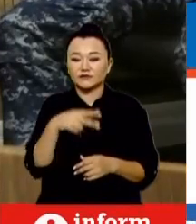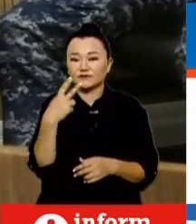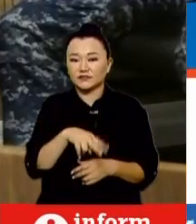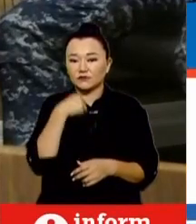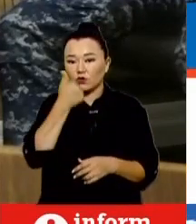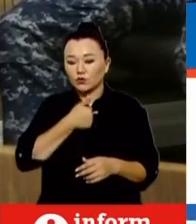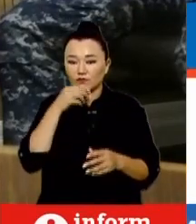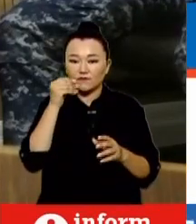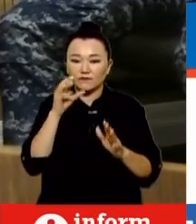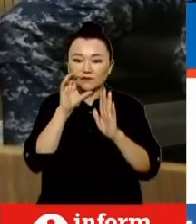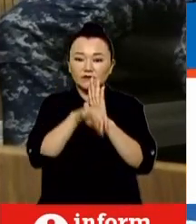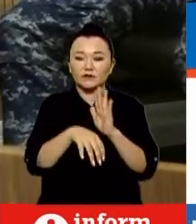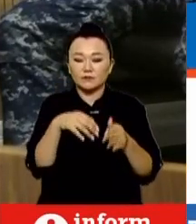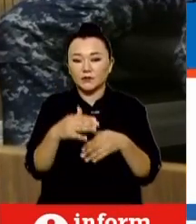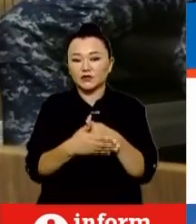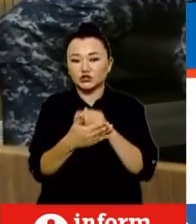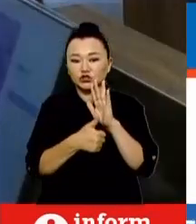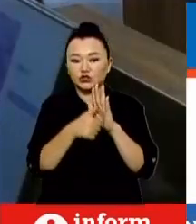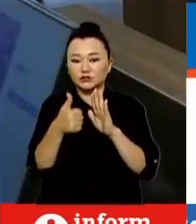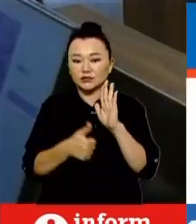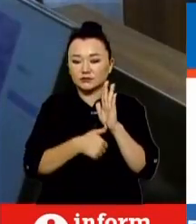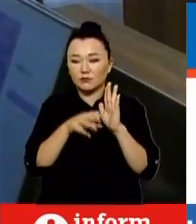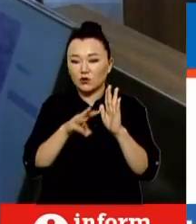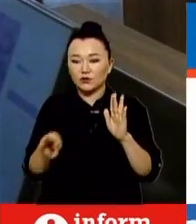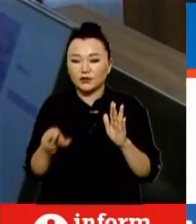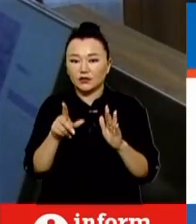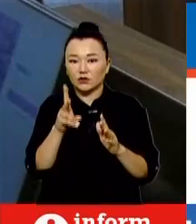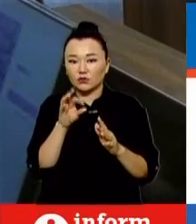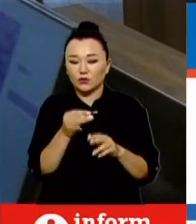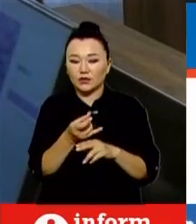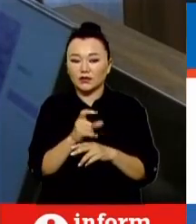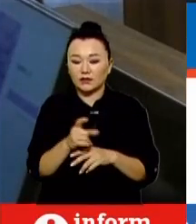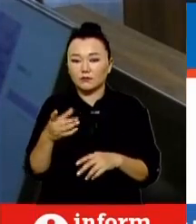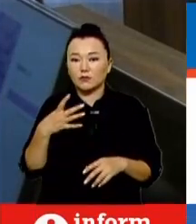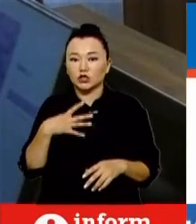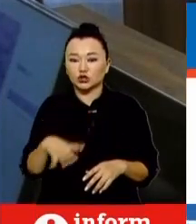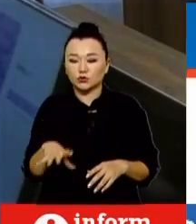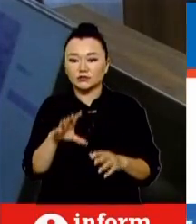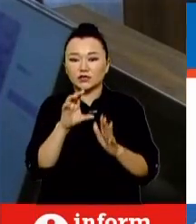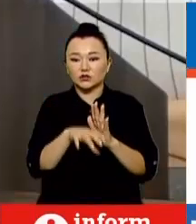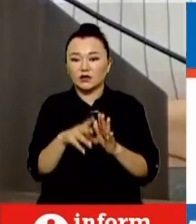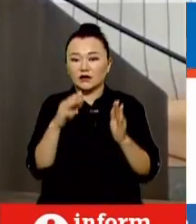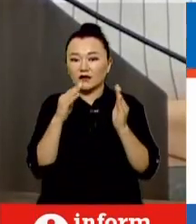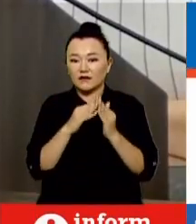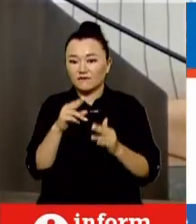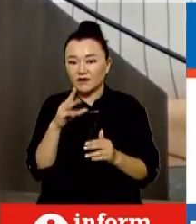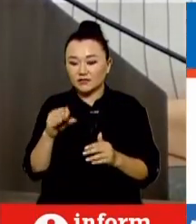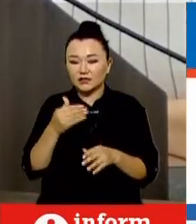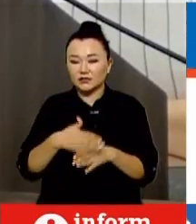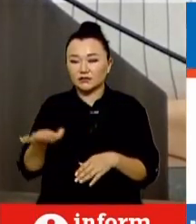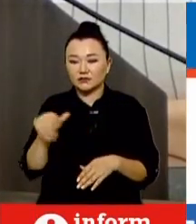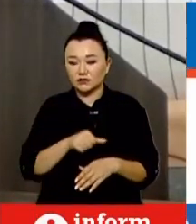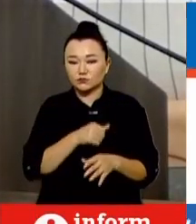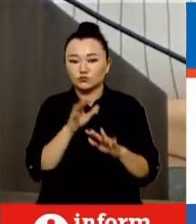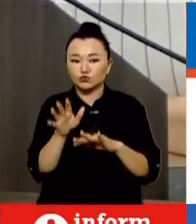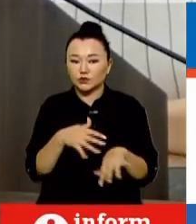года вложила в эту компанию почти 16 миллионов тенге. Ну а для этого ей пришлось заложить квартиру и взять кредит. Правда,